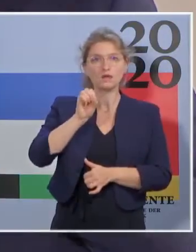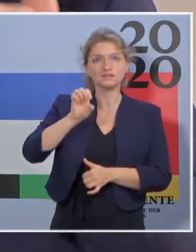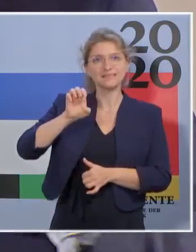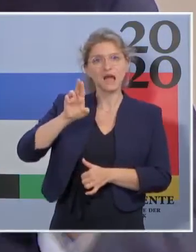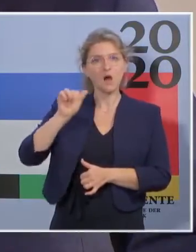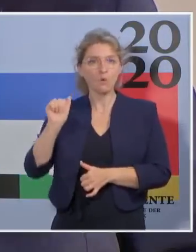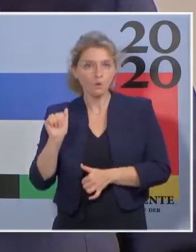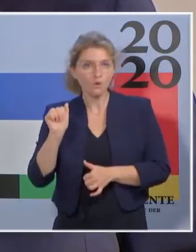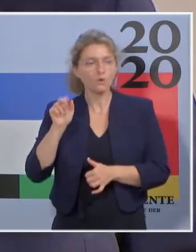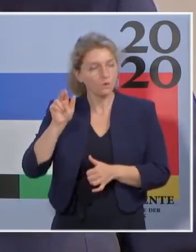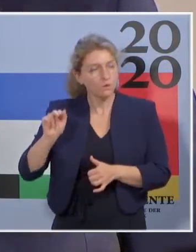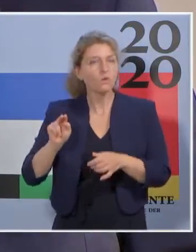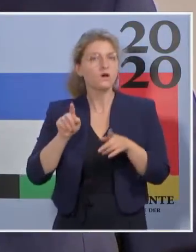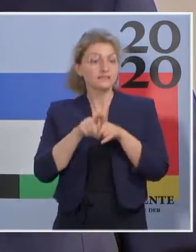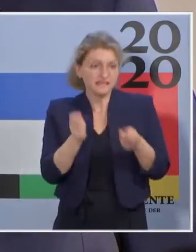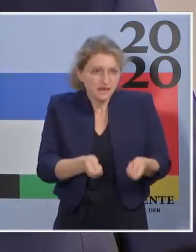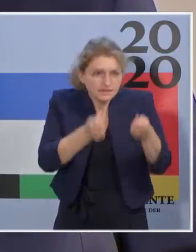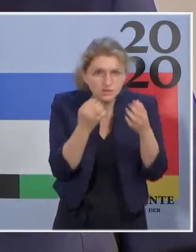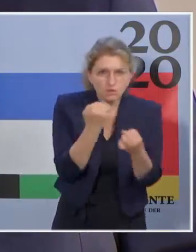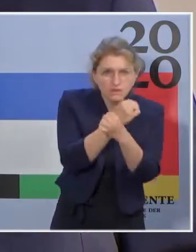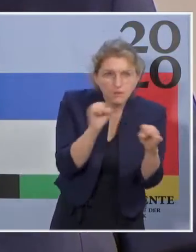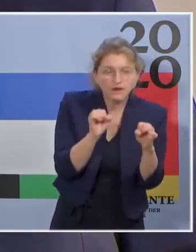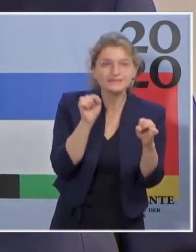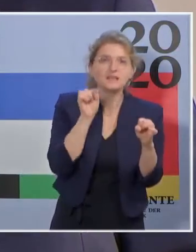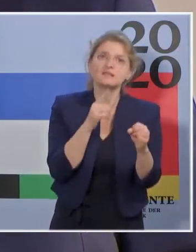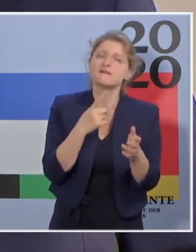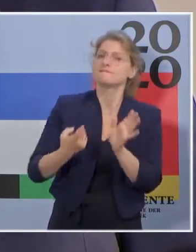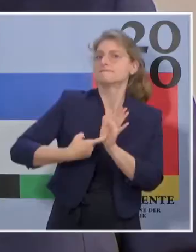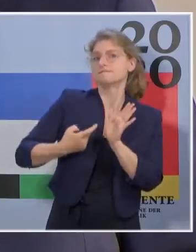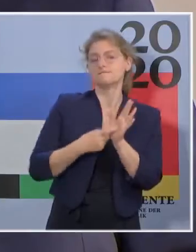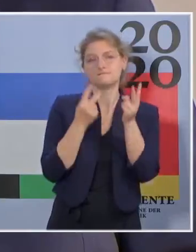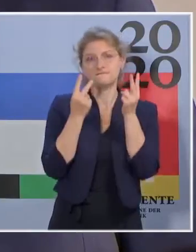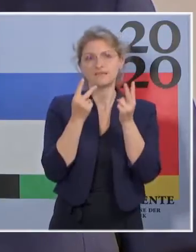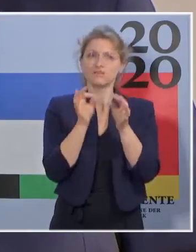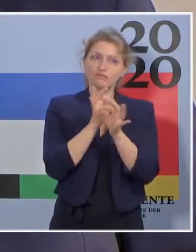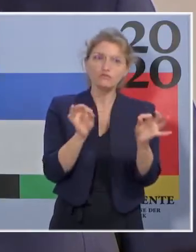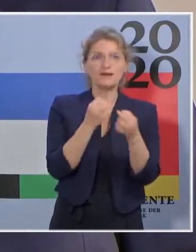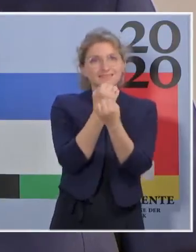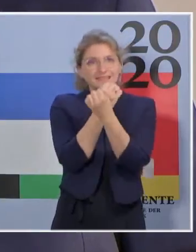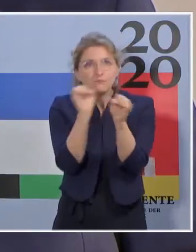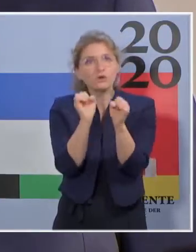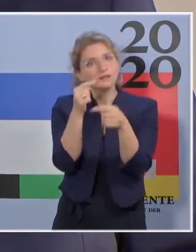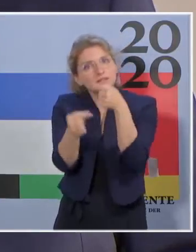die Erziehung zur Demokratie, ist eigentlich eine der Hauptforderungen für die Demokratie selber.